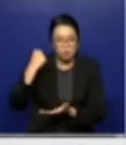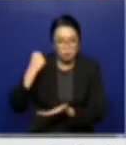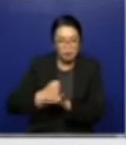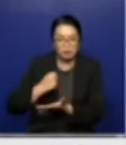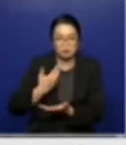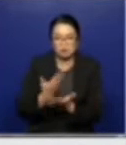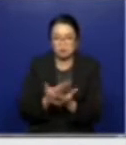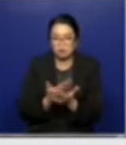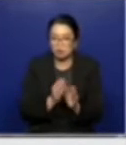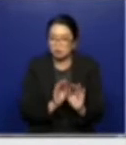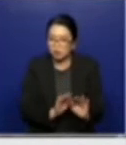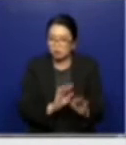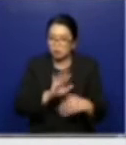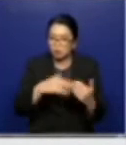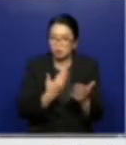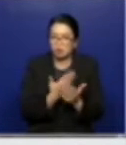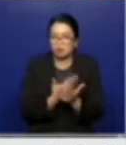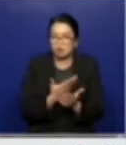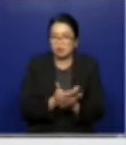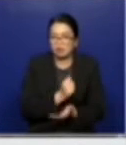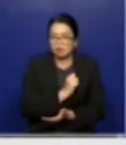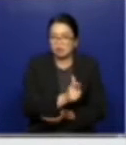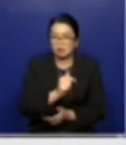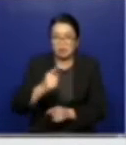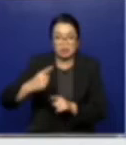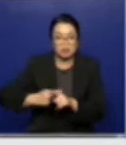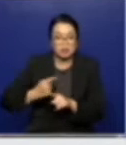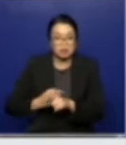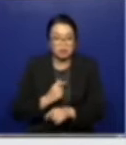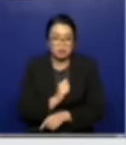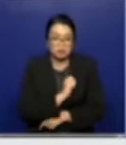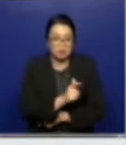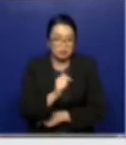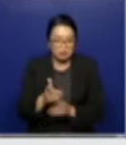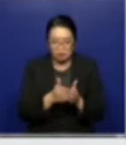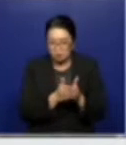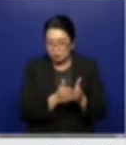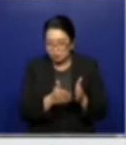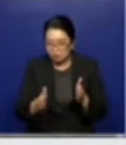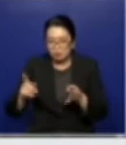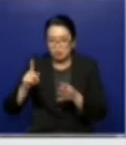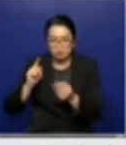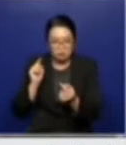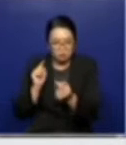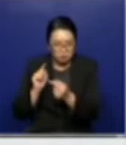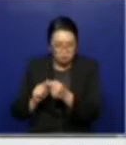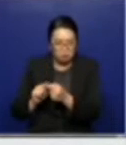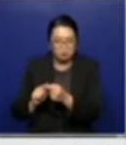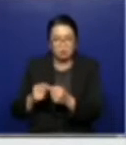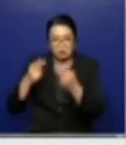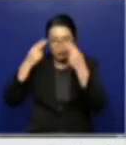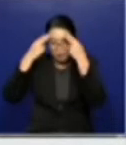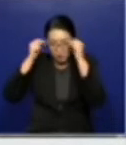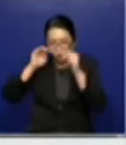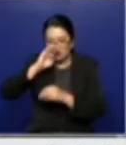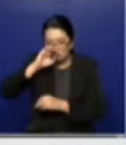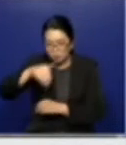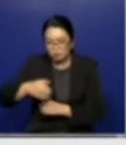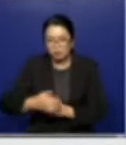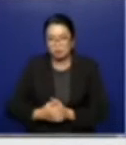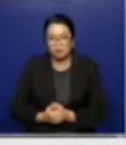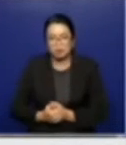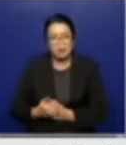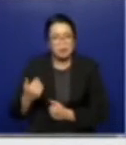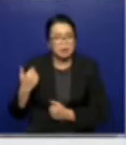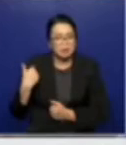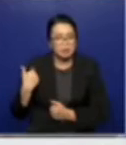มจ่ายเงินเดือนพนักงานไปจนกระทั่งถึงนายกเทศมนตรีและยังมี